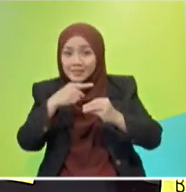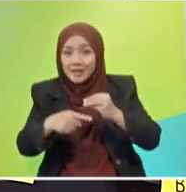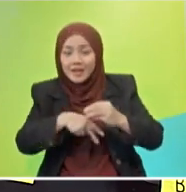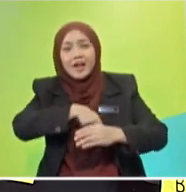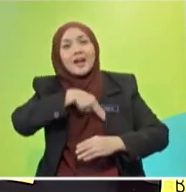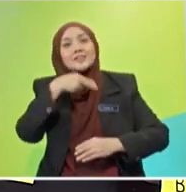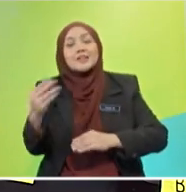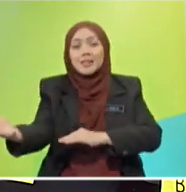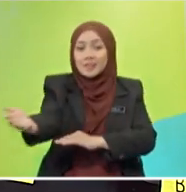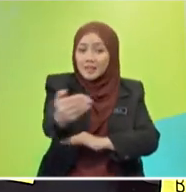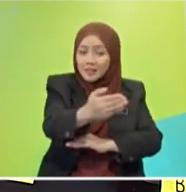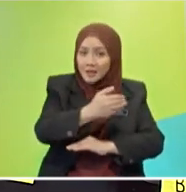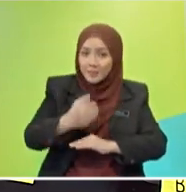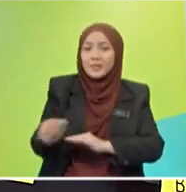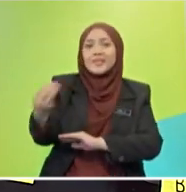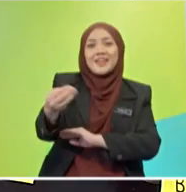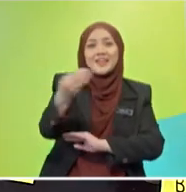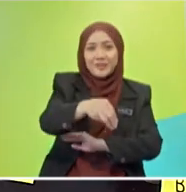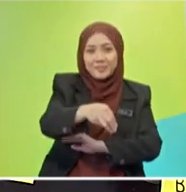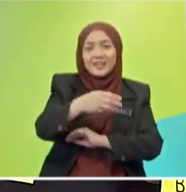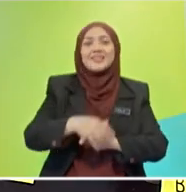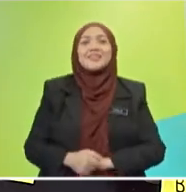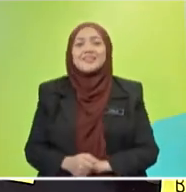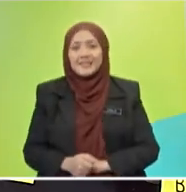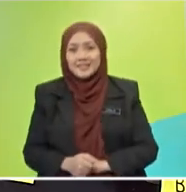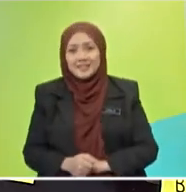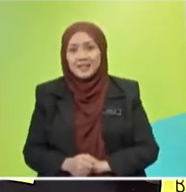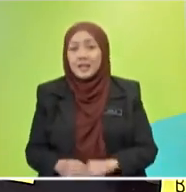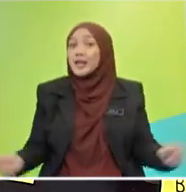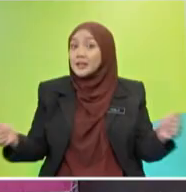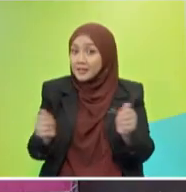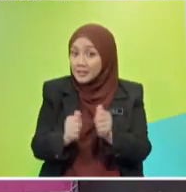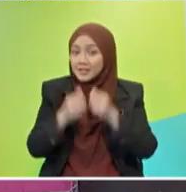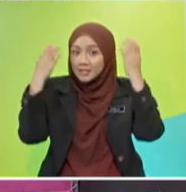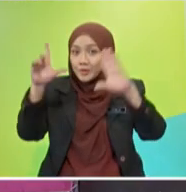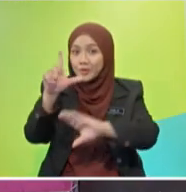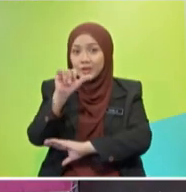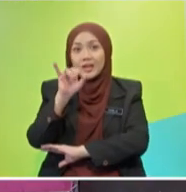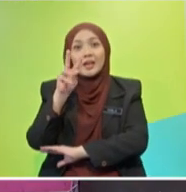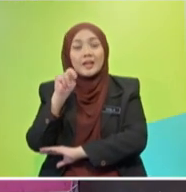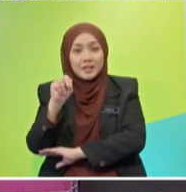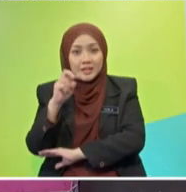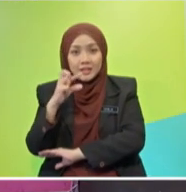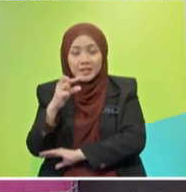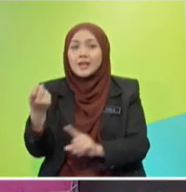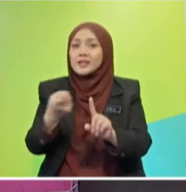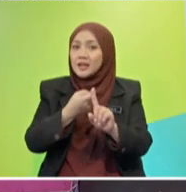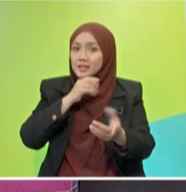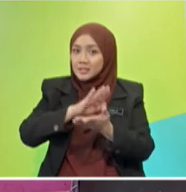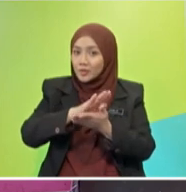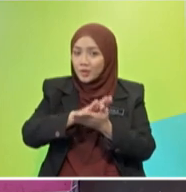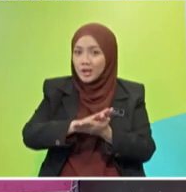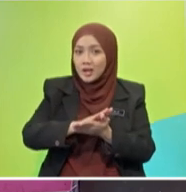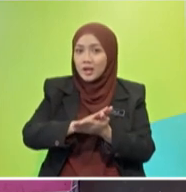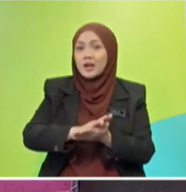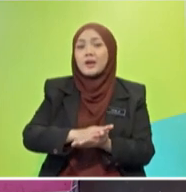tuai tanaman ataupun tuai hasil tanaman bersama dengan cek guling dan juga murid-murid dari sekolah menengah